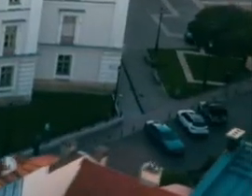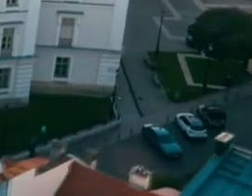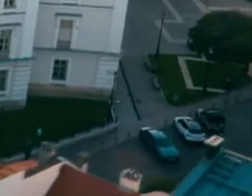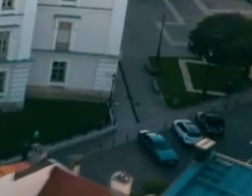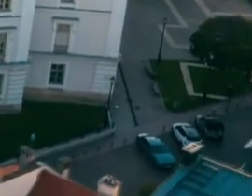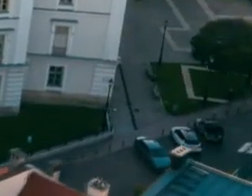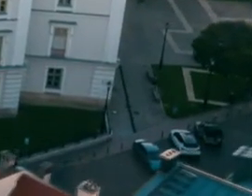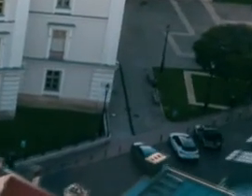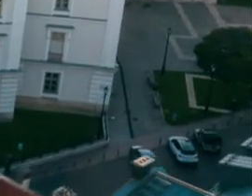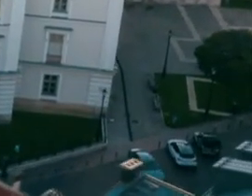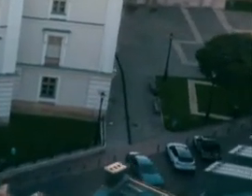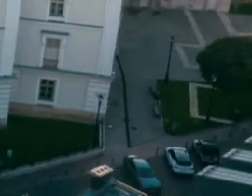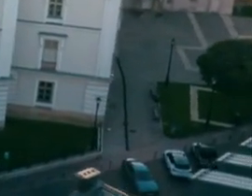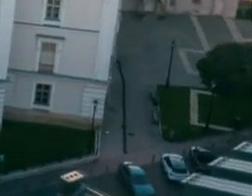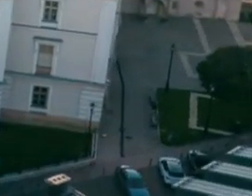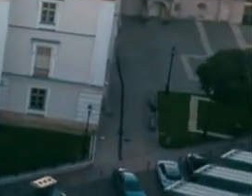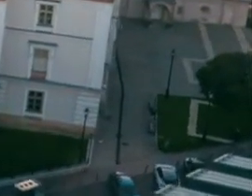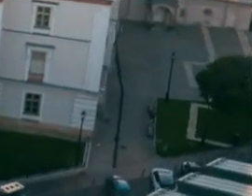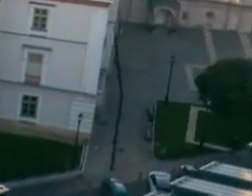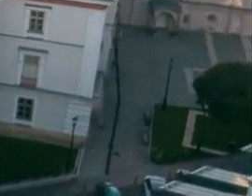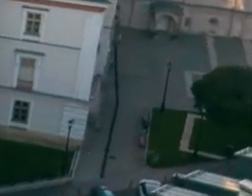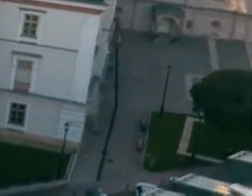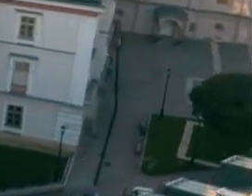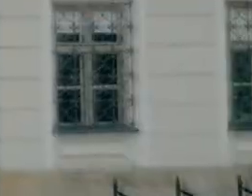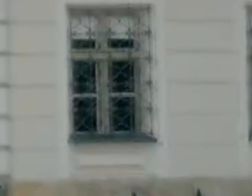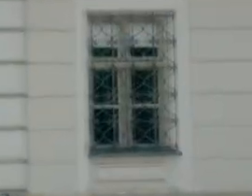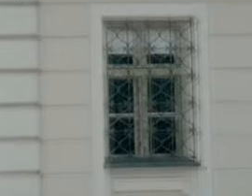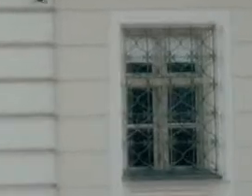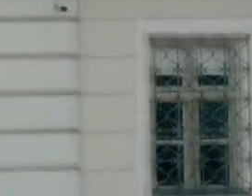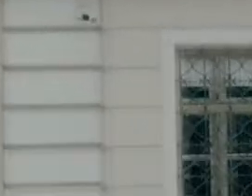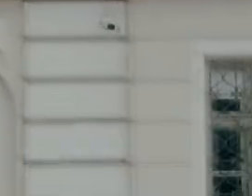przeszłości rozbrzmiewają na każdym kroku.